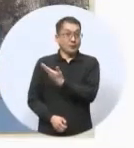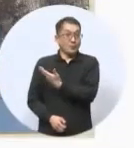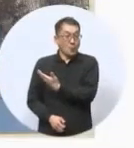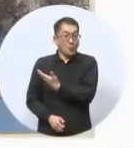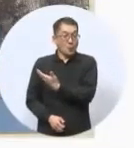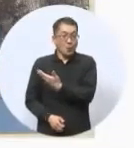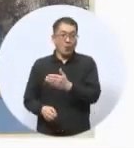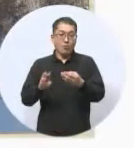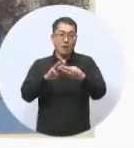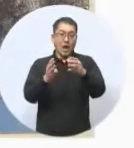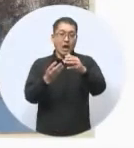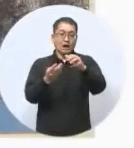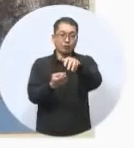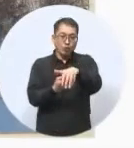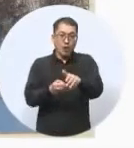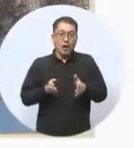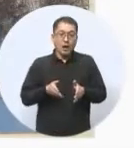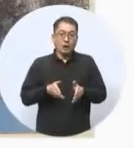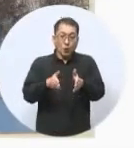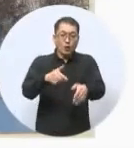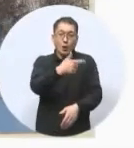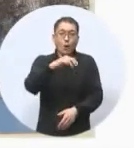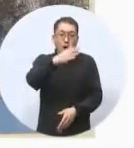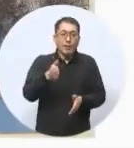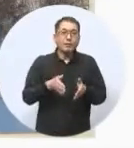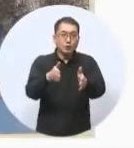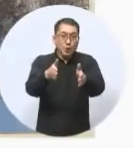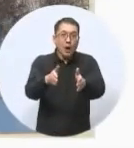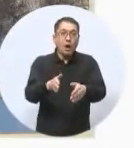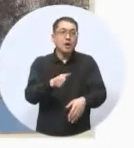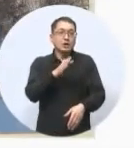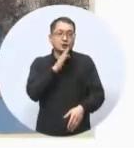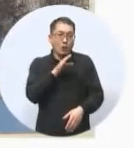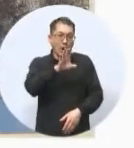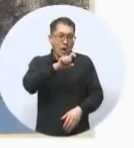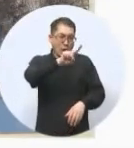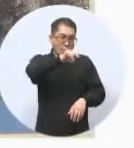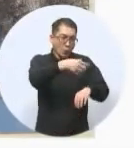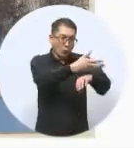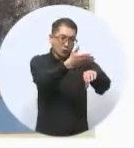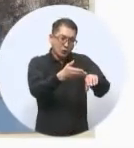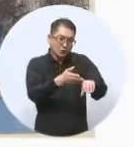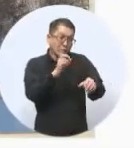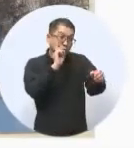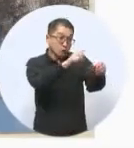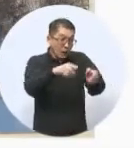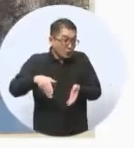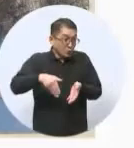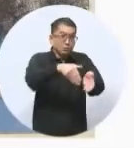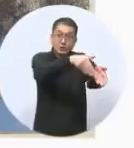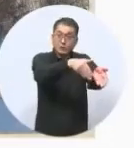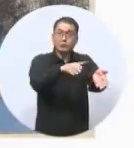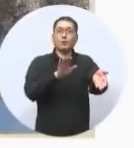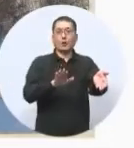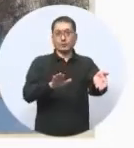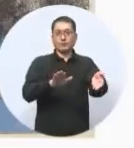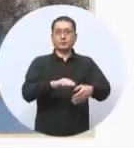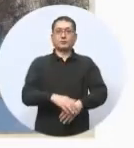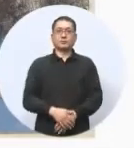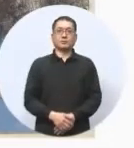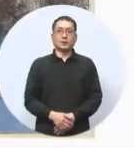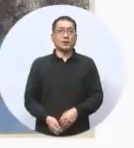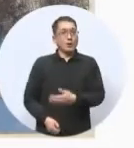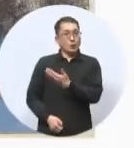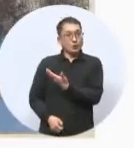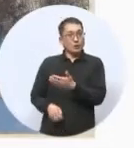この田村通り大山道、実は江ノ島へ向かうための道にもなっていたそうです。これ